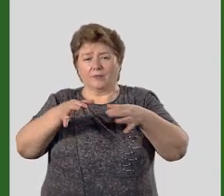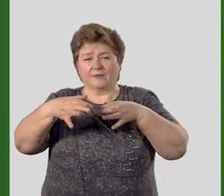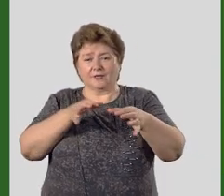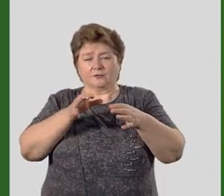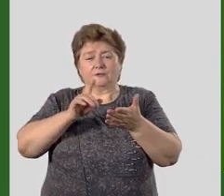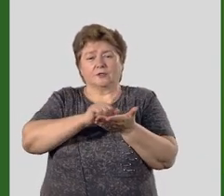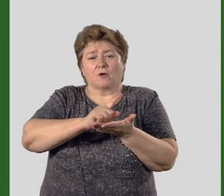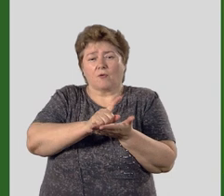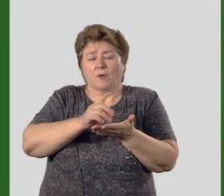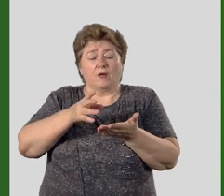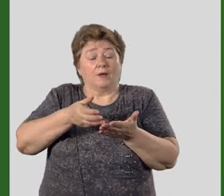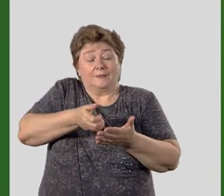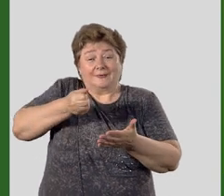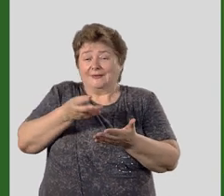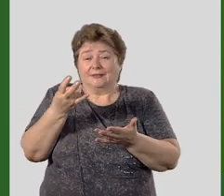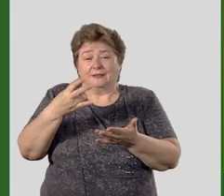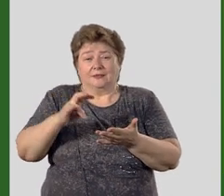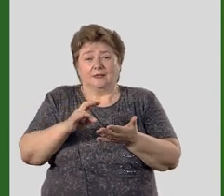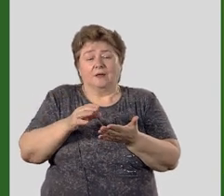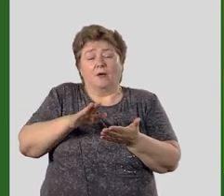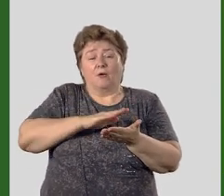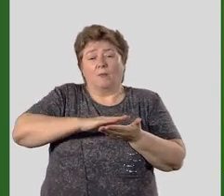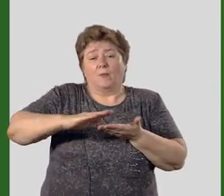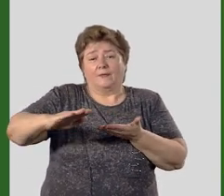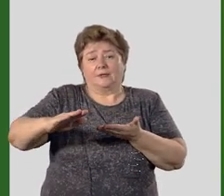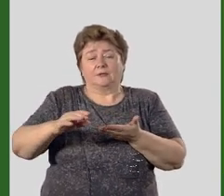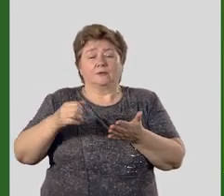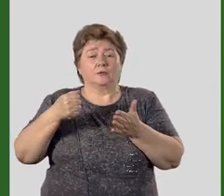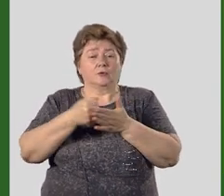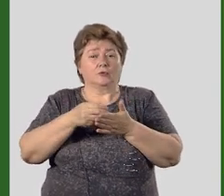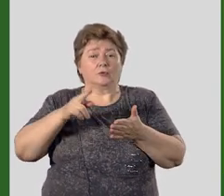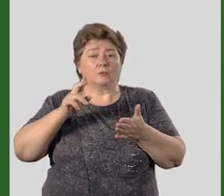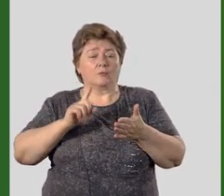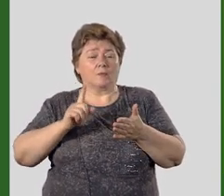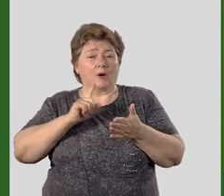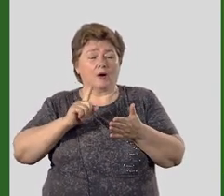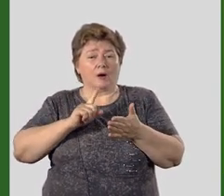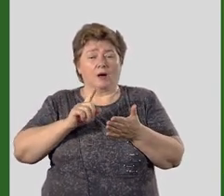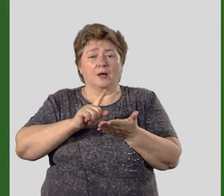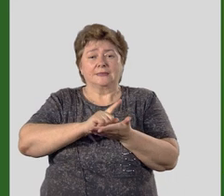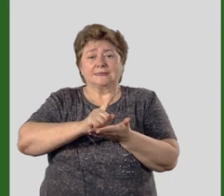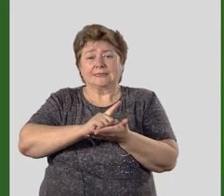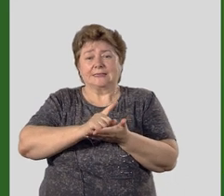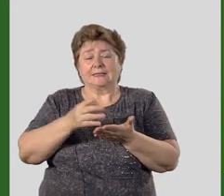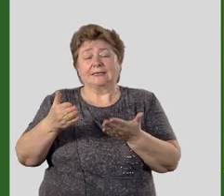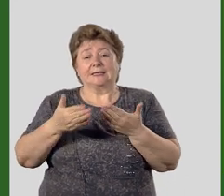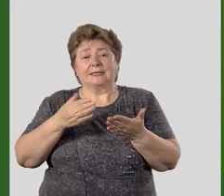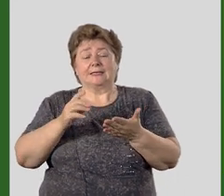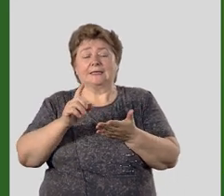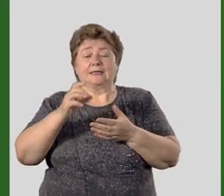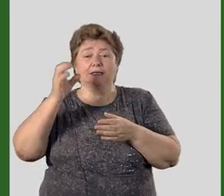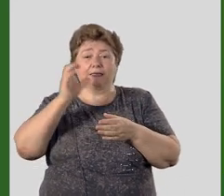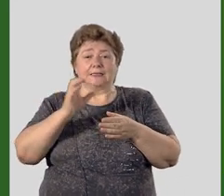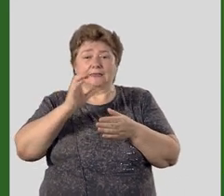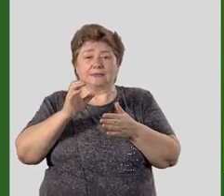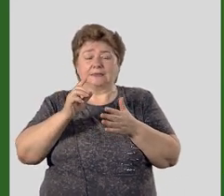Поворачивайте компас, не отрывая его от поверхности, до тех пор, пока стрелка или синий конец